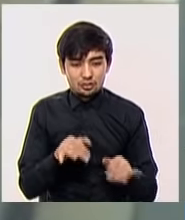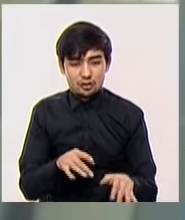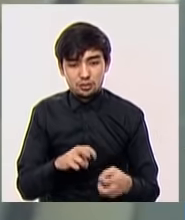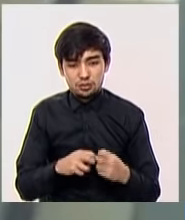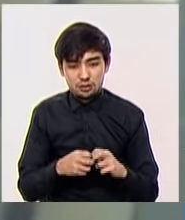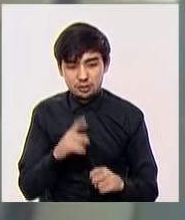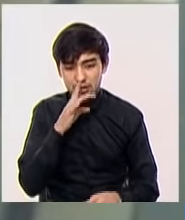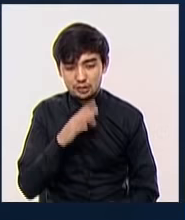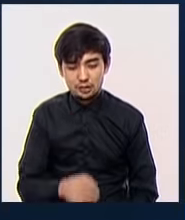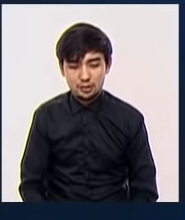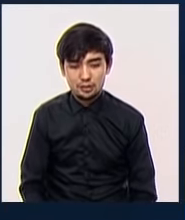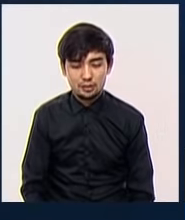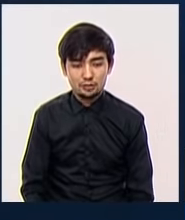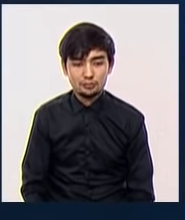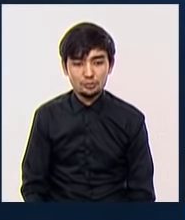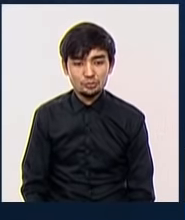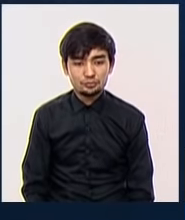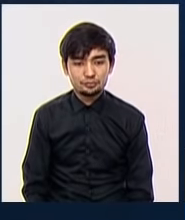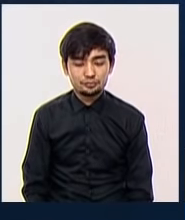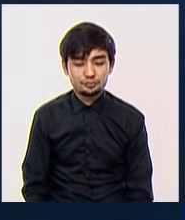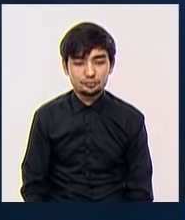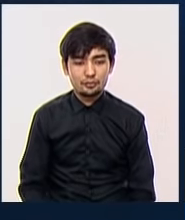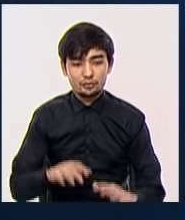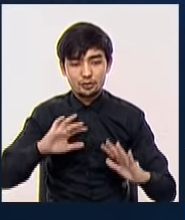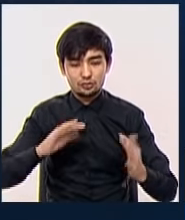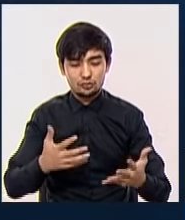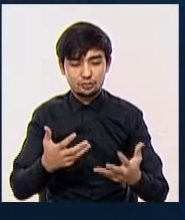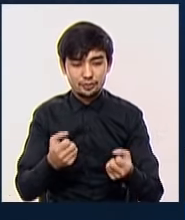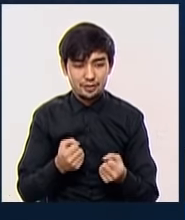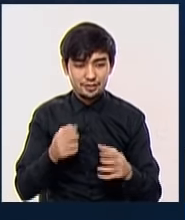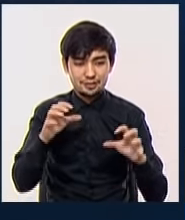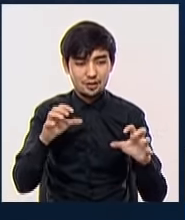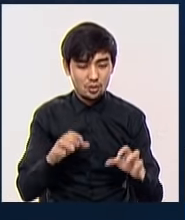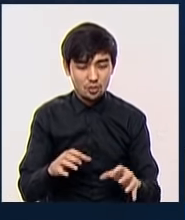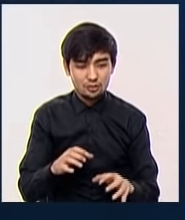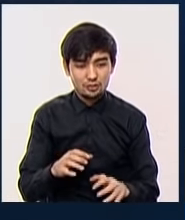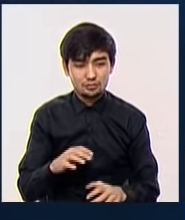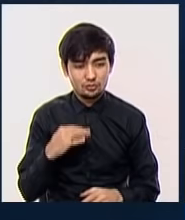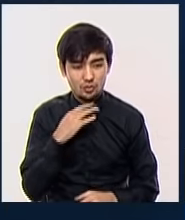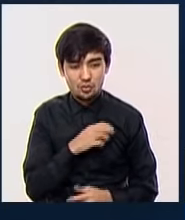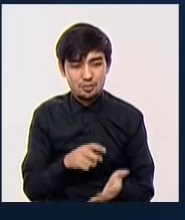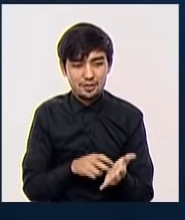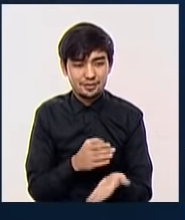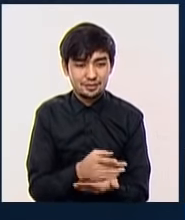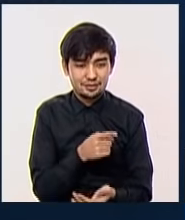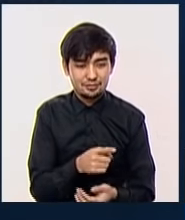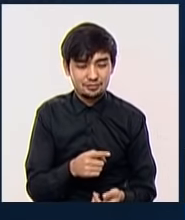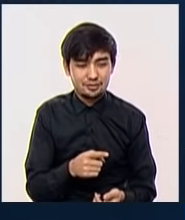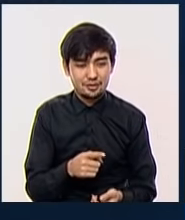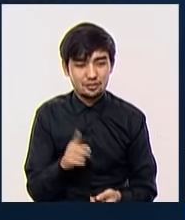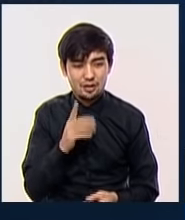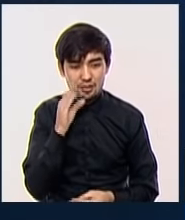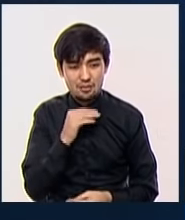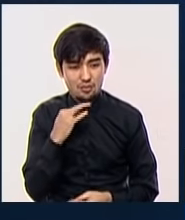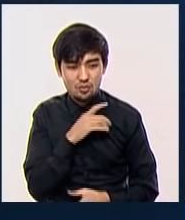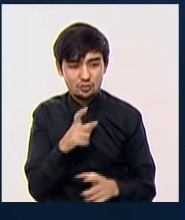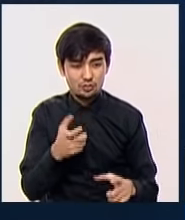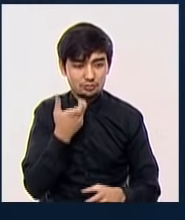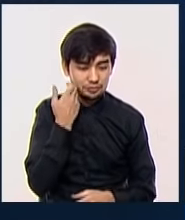ситуации в случае принятия закона вот многие опасаются что это может привести к тому что многим будет